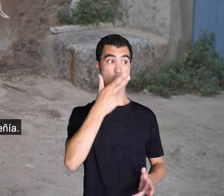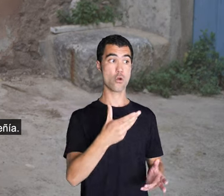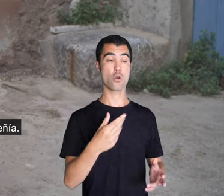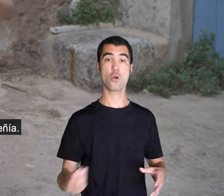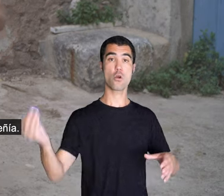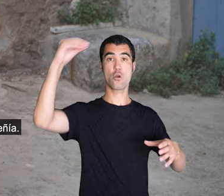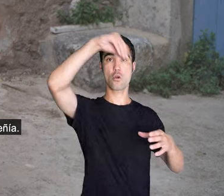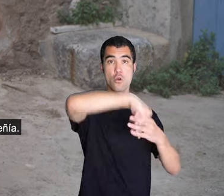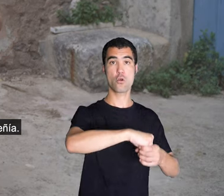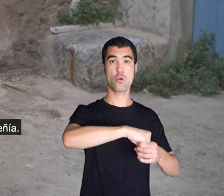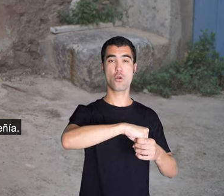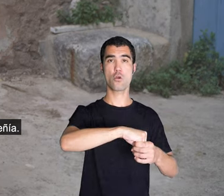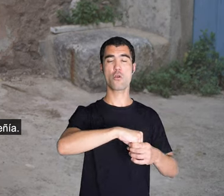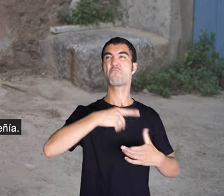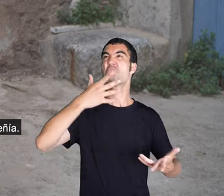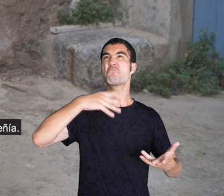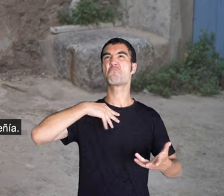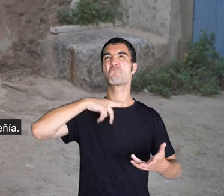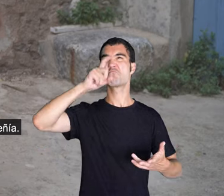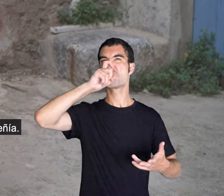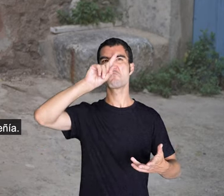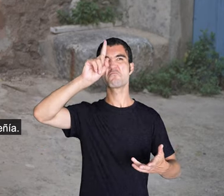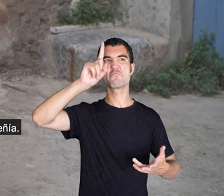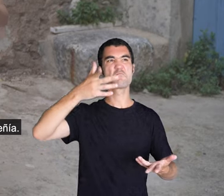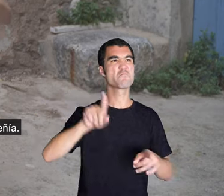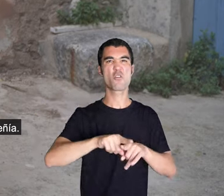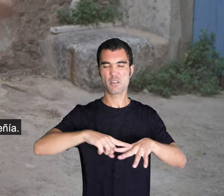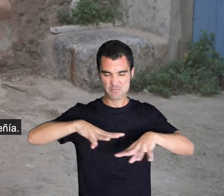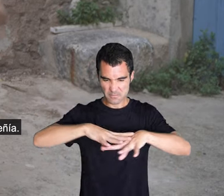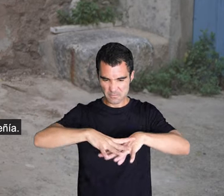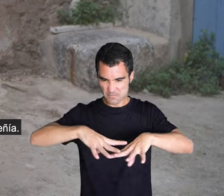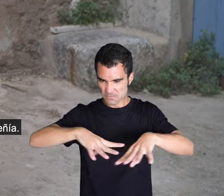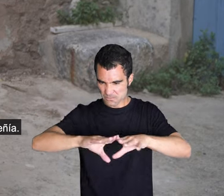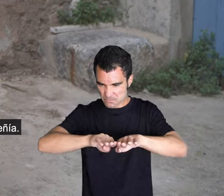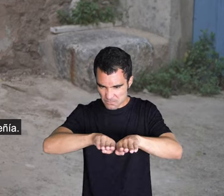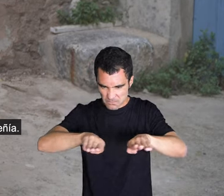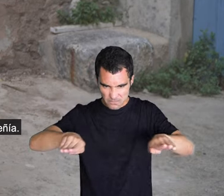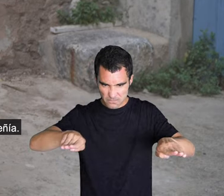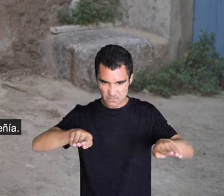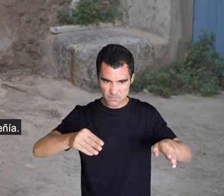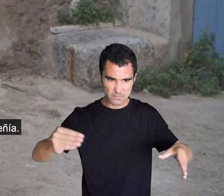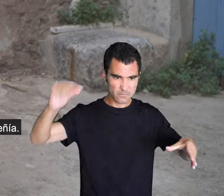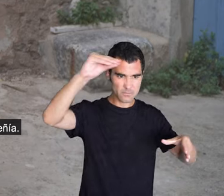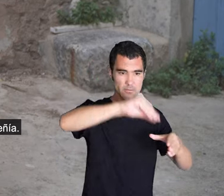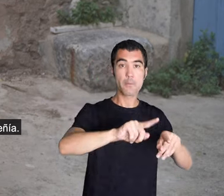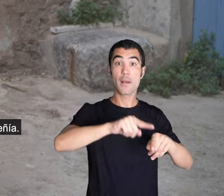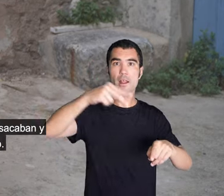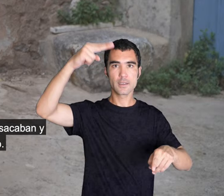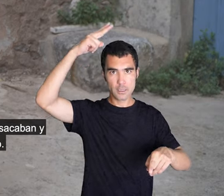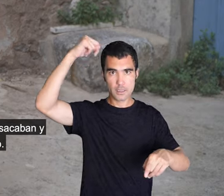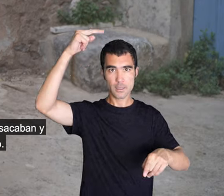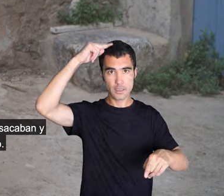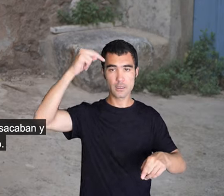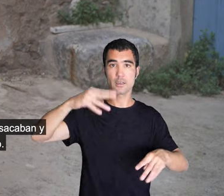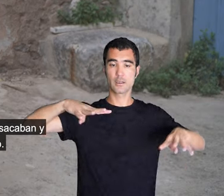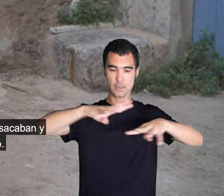a de dins, no me'n record que se diu, com un escarx, no? Sí. I el tenia. Era per tinta, tenia. I ell posava en